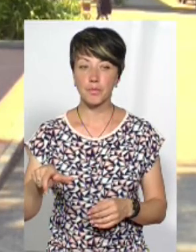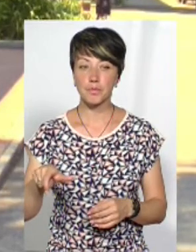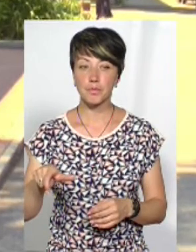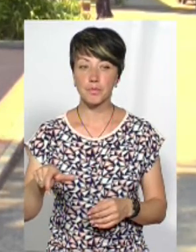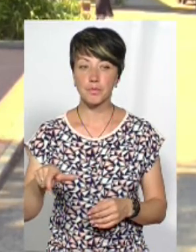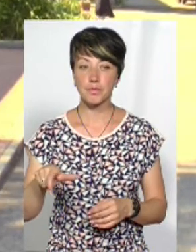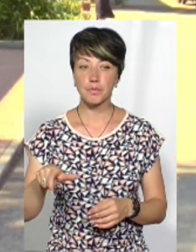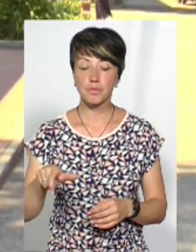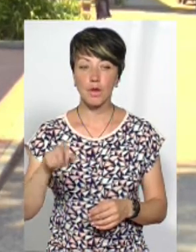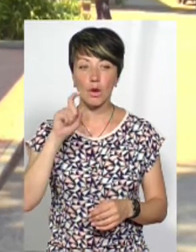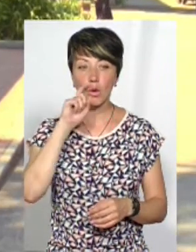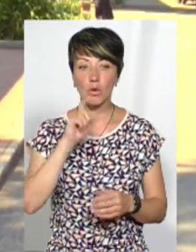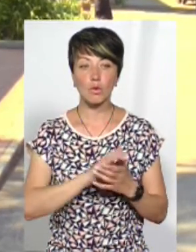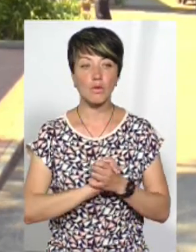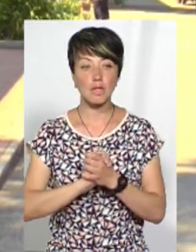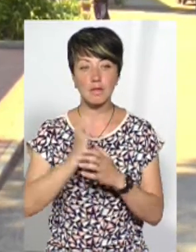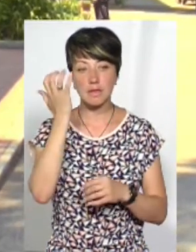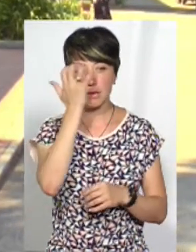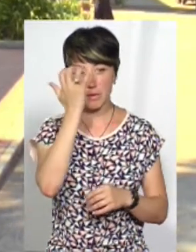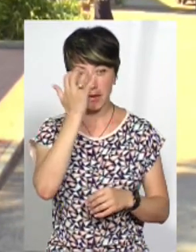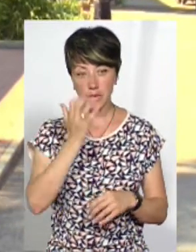підопічні Українського товариства сліпих,